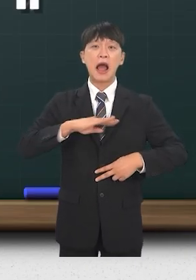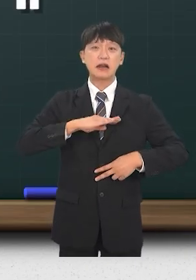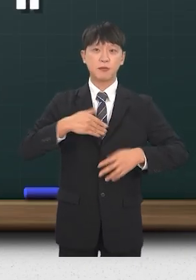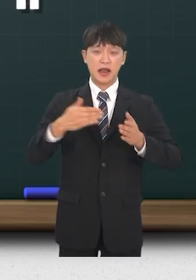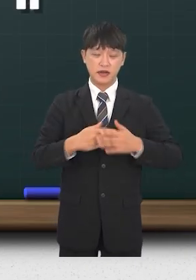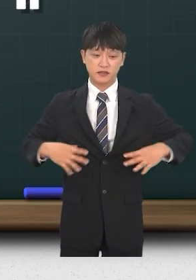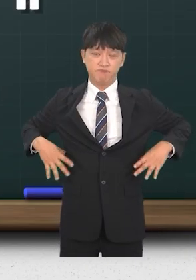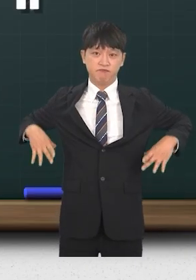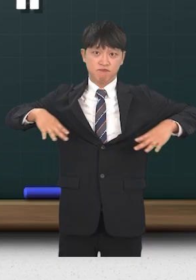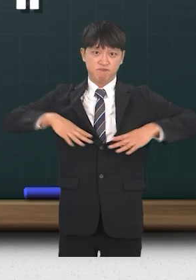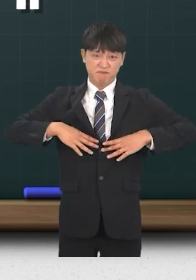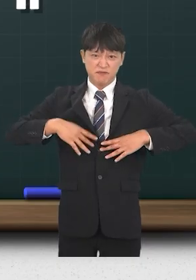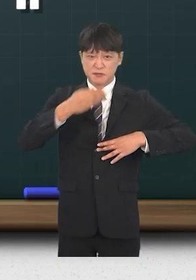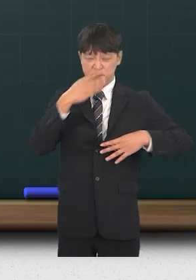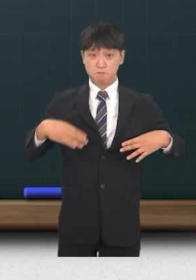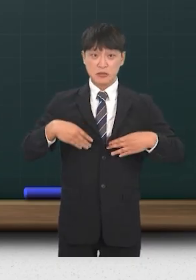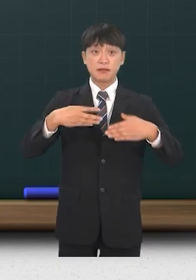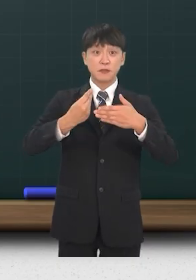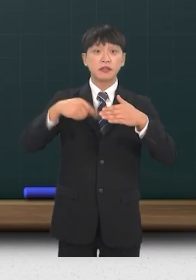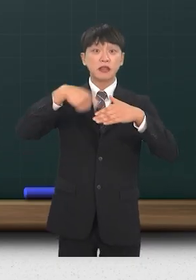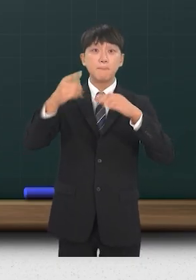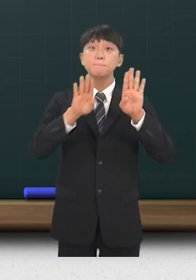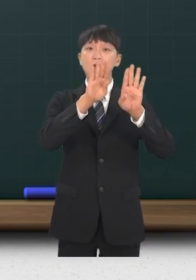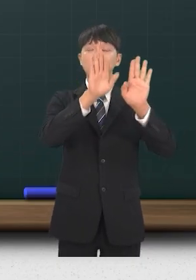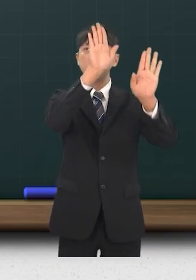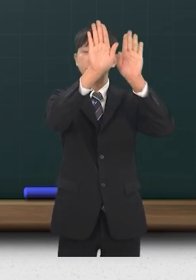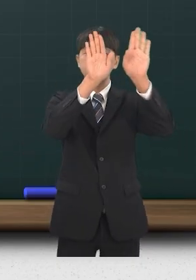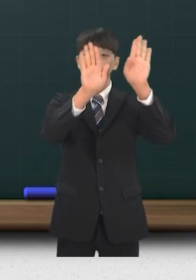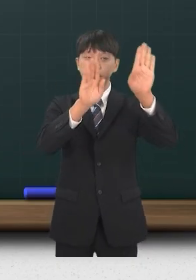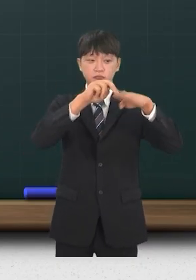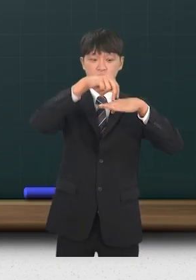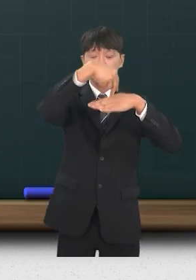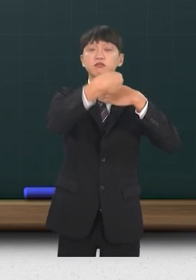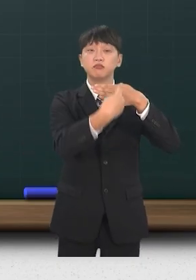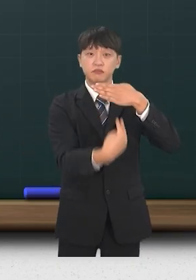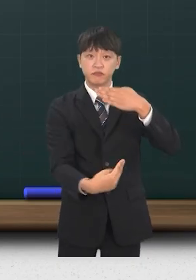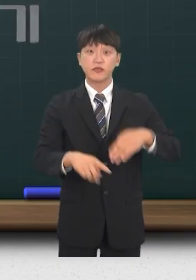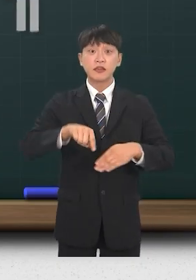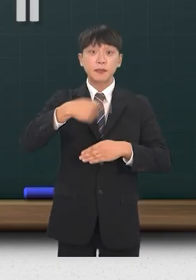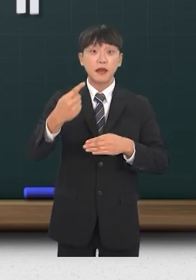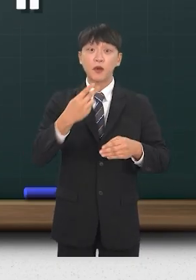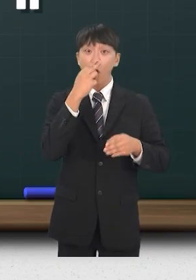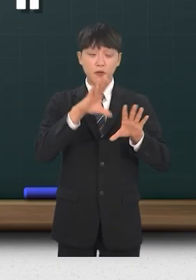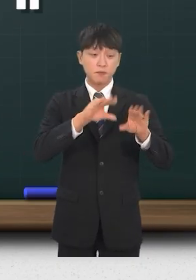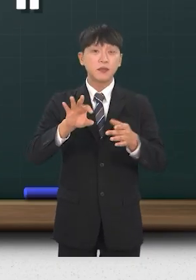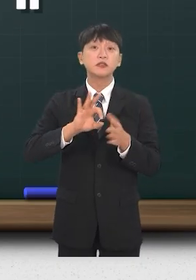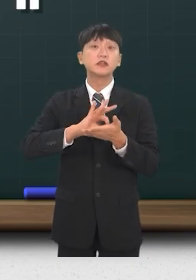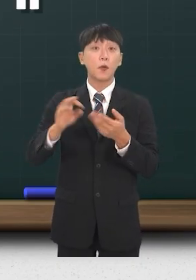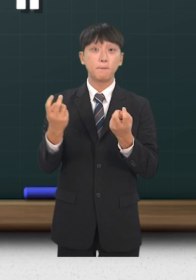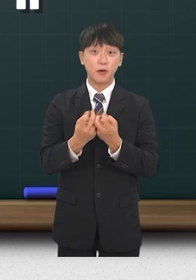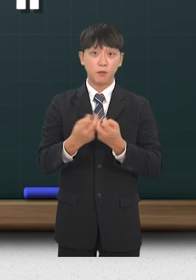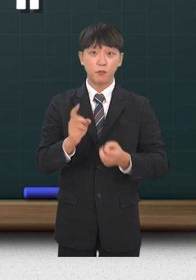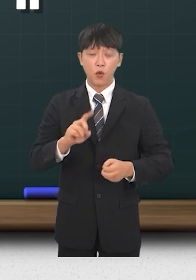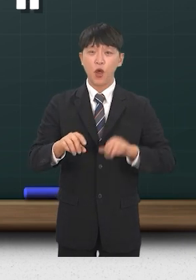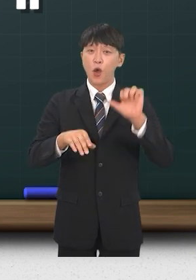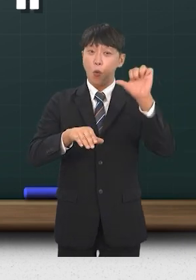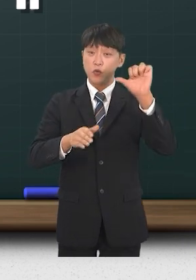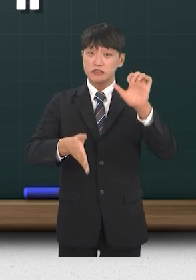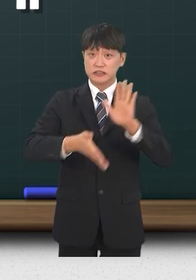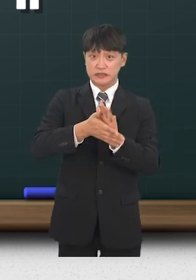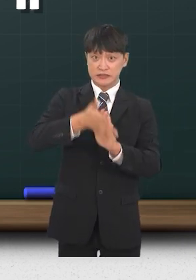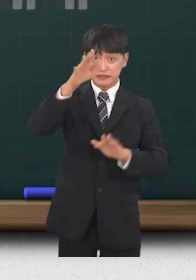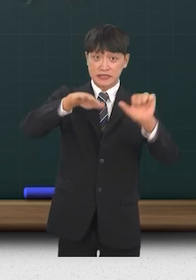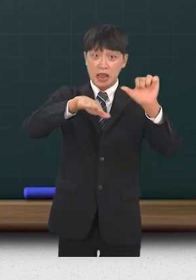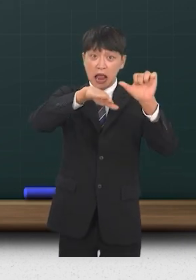완강기 고리를 걸고 잠급니다. 지지대를 창밖으로 밀고 리를 던집니다. 완강기 벨트를 가슴 높이까지 걸고